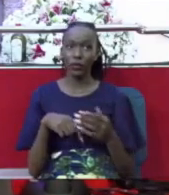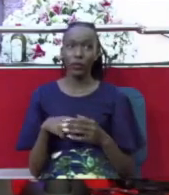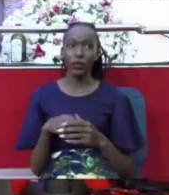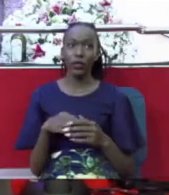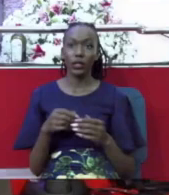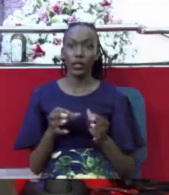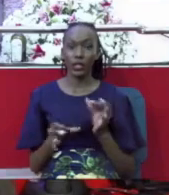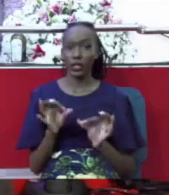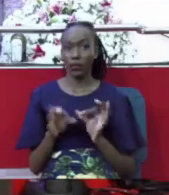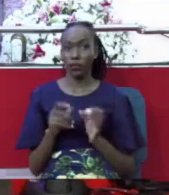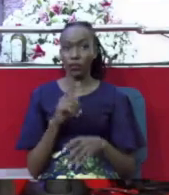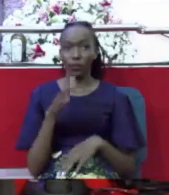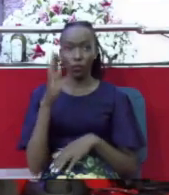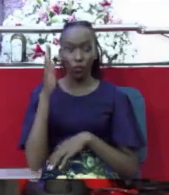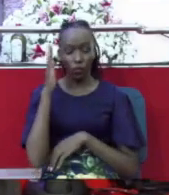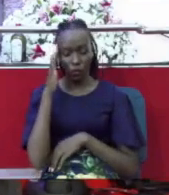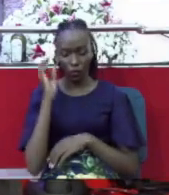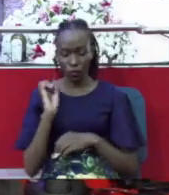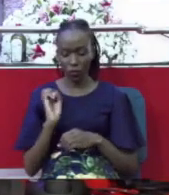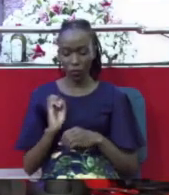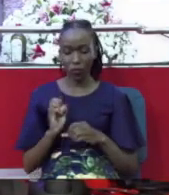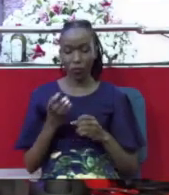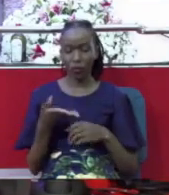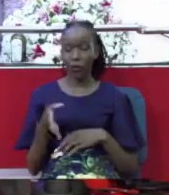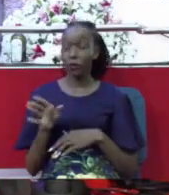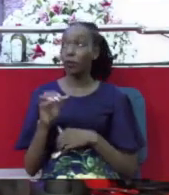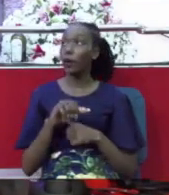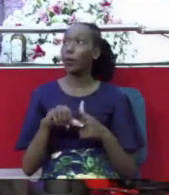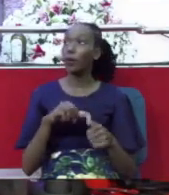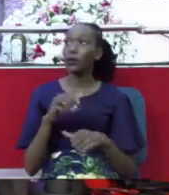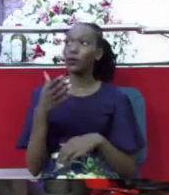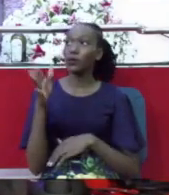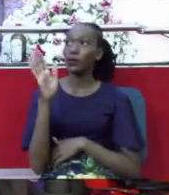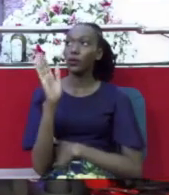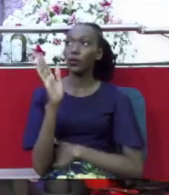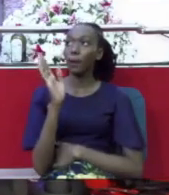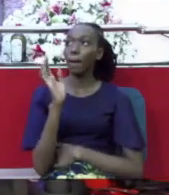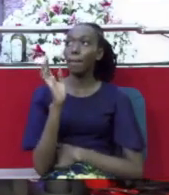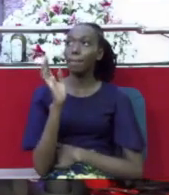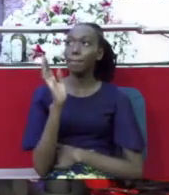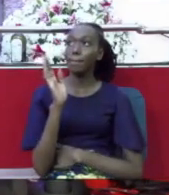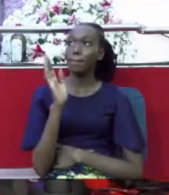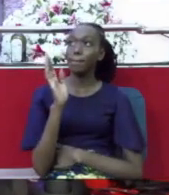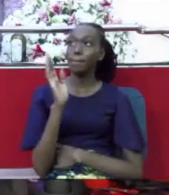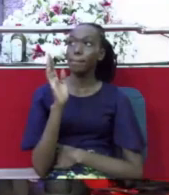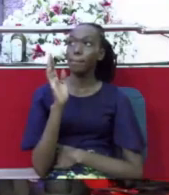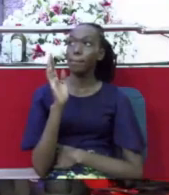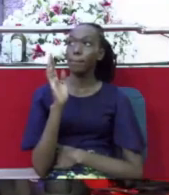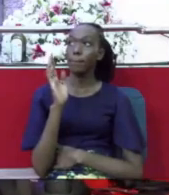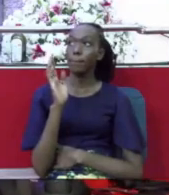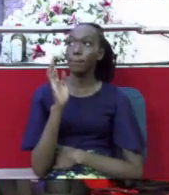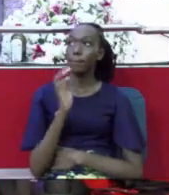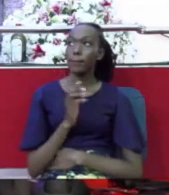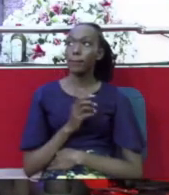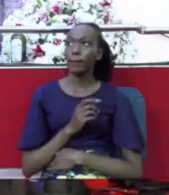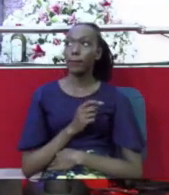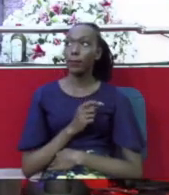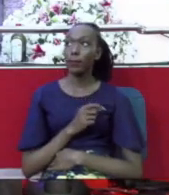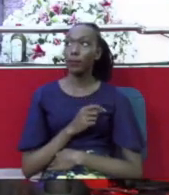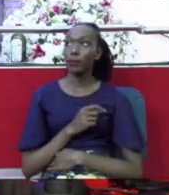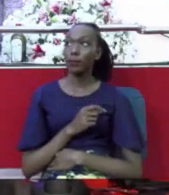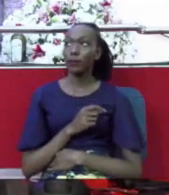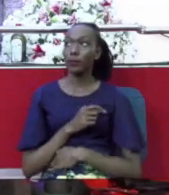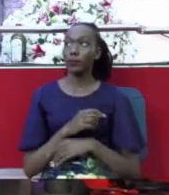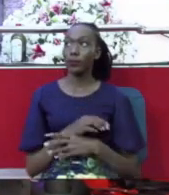what he had done for. Kutojua kila ambacho alifanya mwanzo. But to help you, to even make it more serious, so you understand